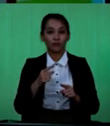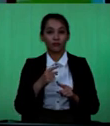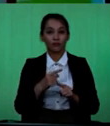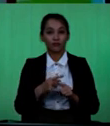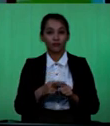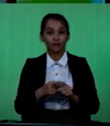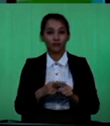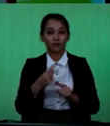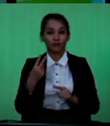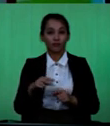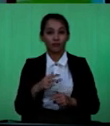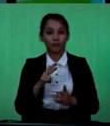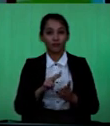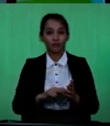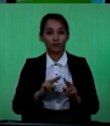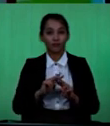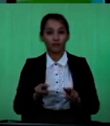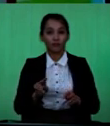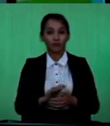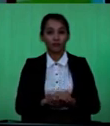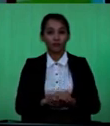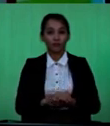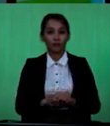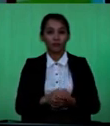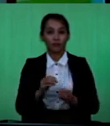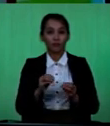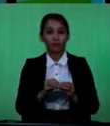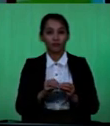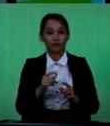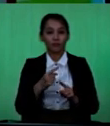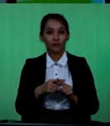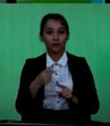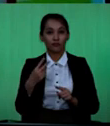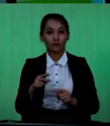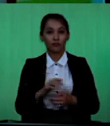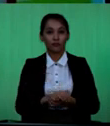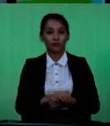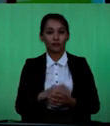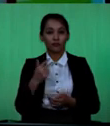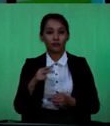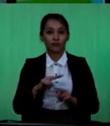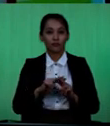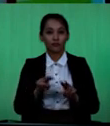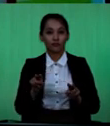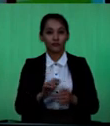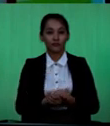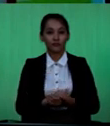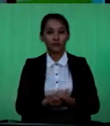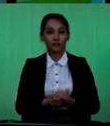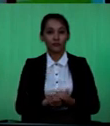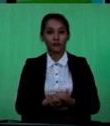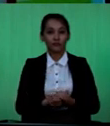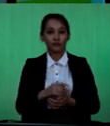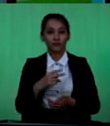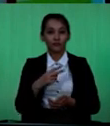o'nlikning yig'indisi 80 ga teng. 10 bilan 20 sonlarning yig'indisi 30 ga teng.